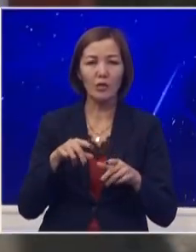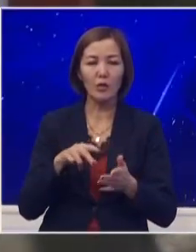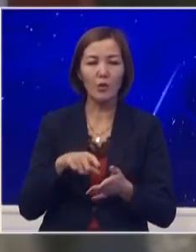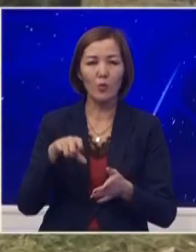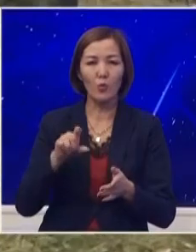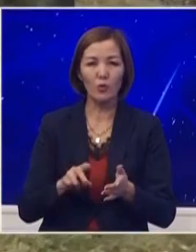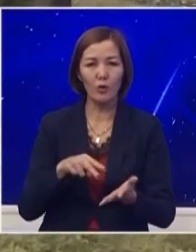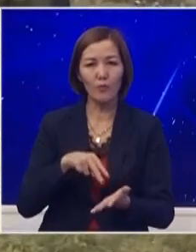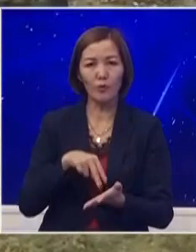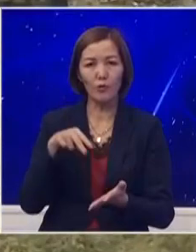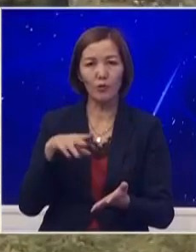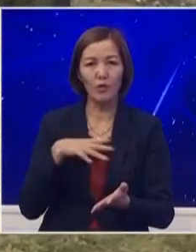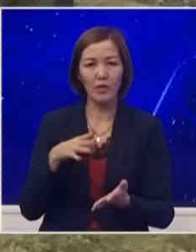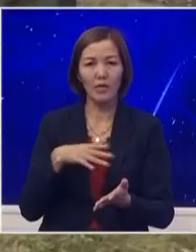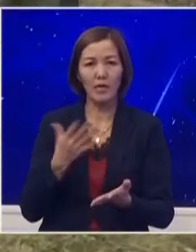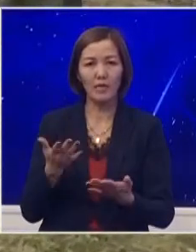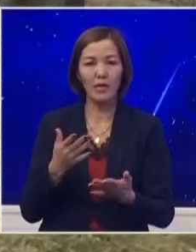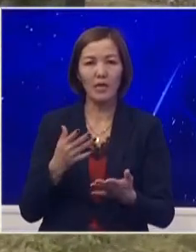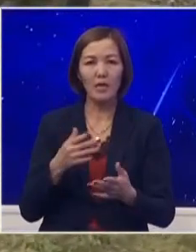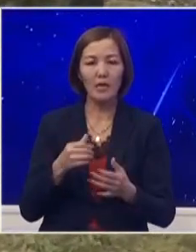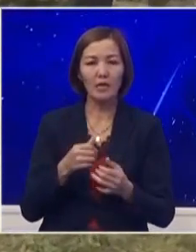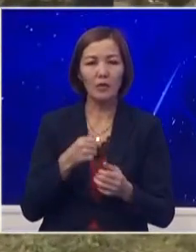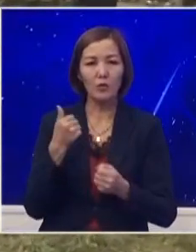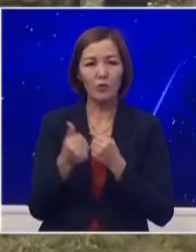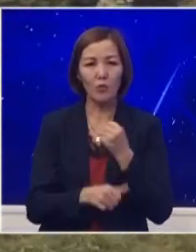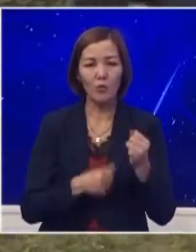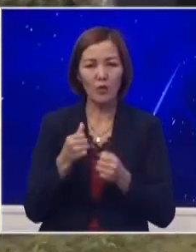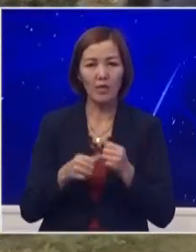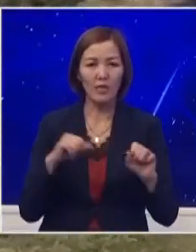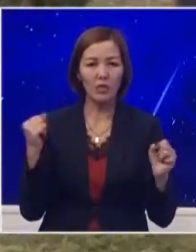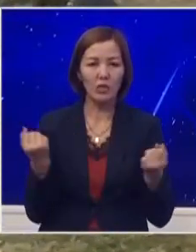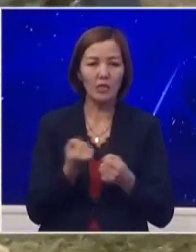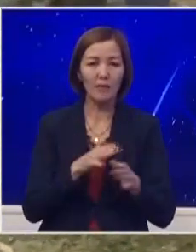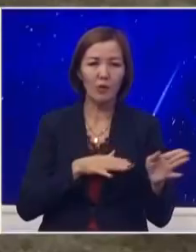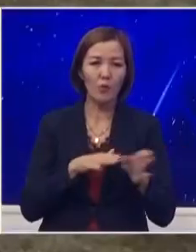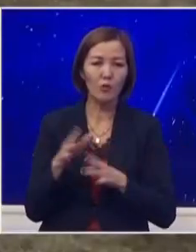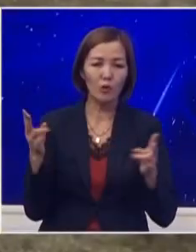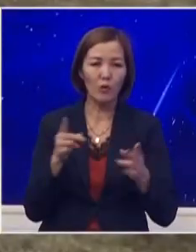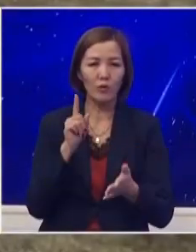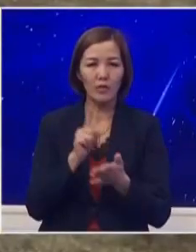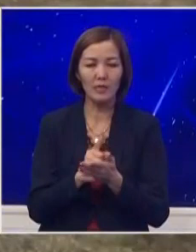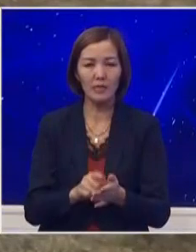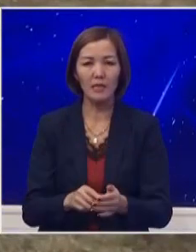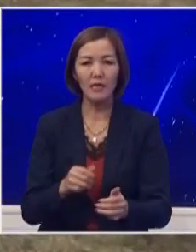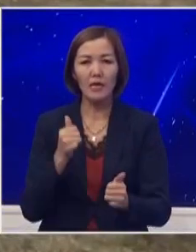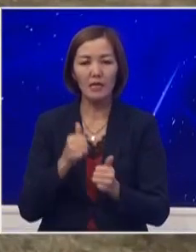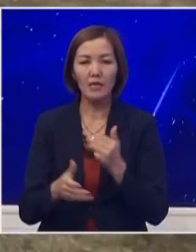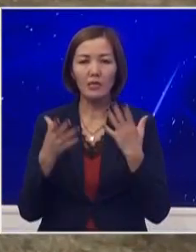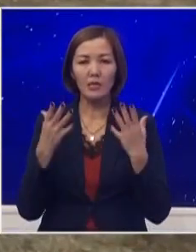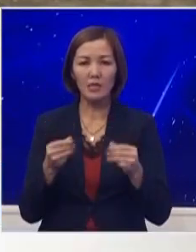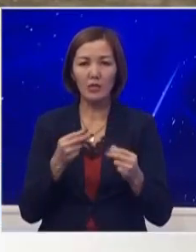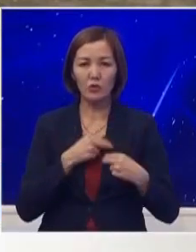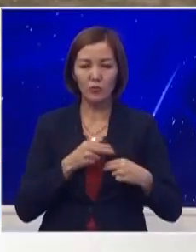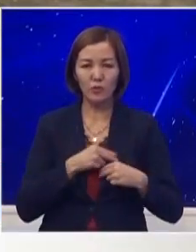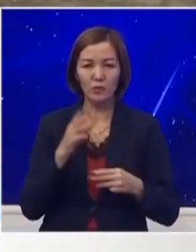аударып дөңгелетіп, өрт сөндіру түтіктерін орады. Бұл жаттығуларды олар жылдамдыққа орындауы тиіс еді. Бұл біздің күнделікті істеп жатқан жұмысымыз